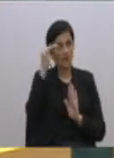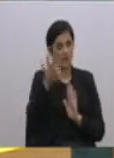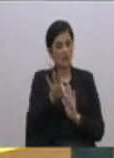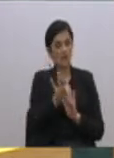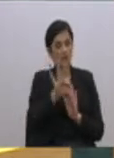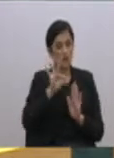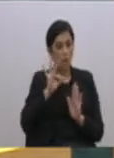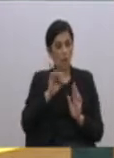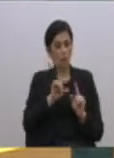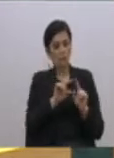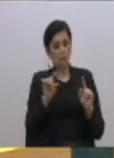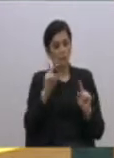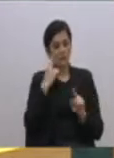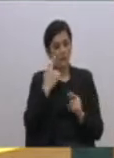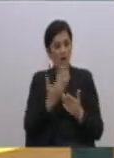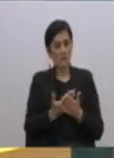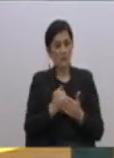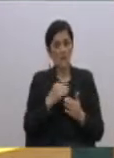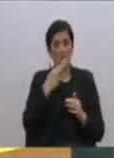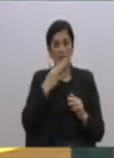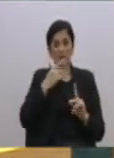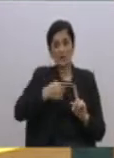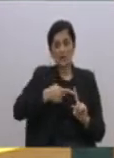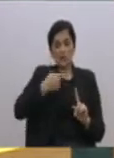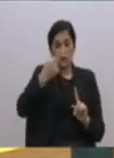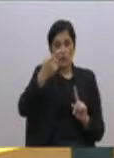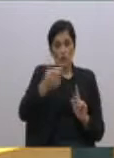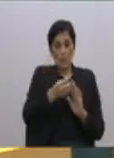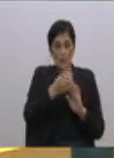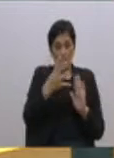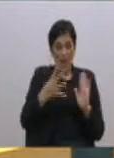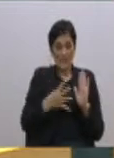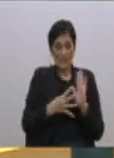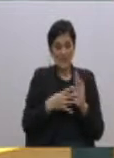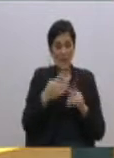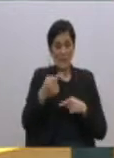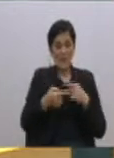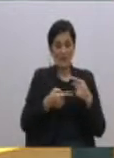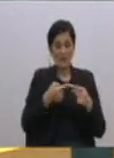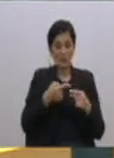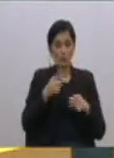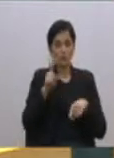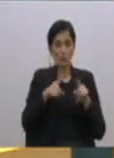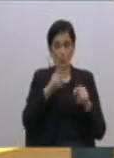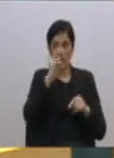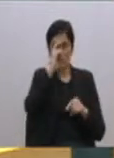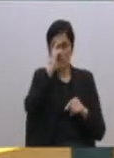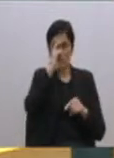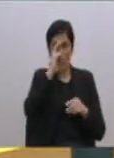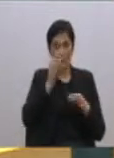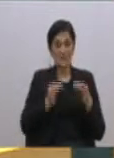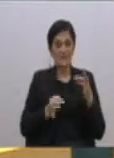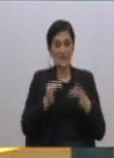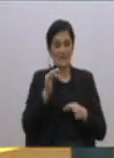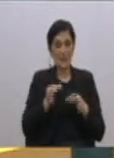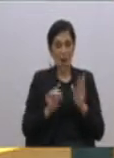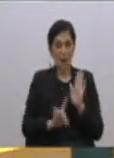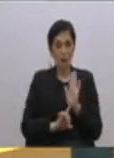თვალსაზრისით. შემდეგ მოდის მე-19 საუკუნე და მოდის ზოგადად სახელმწიფო სასამართლოები.